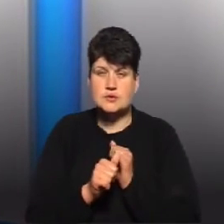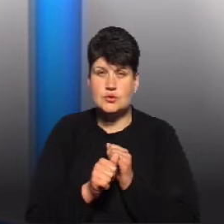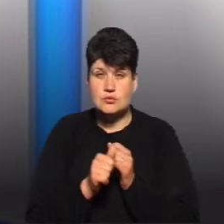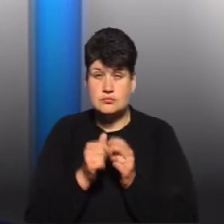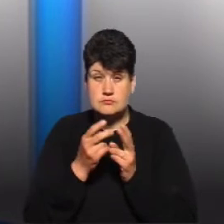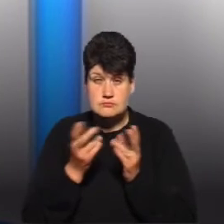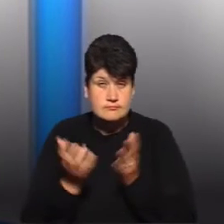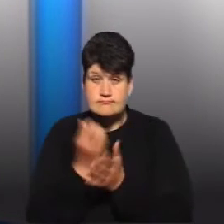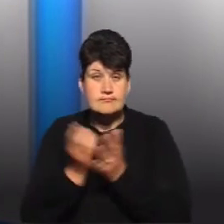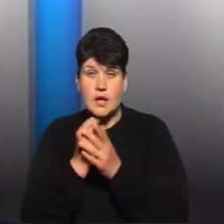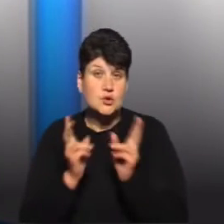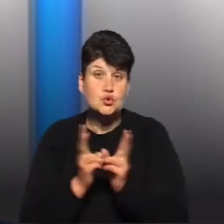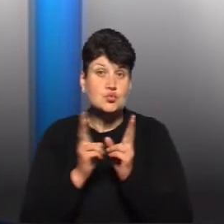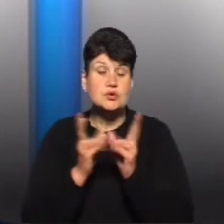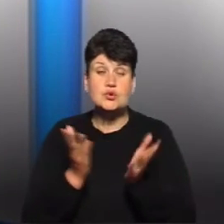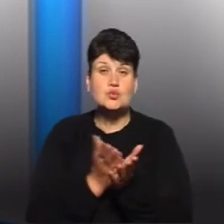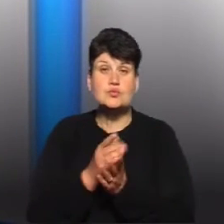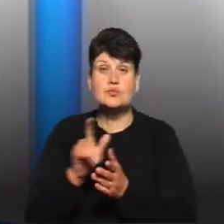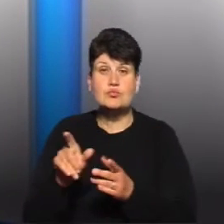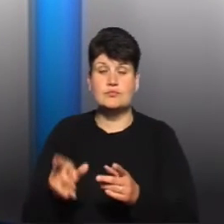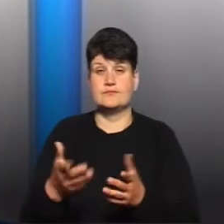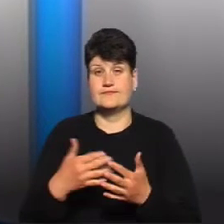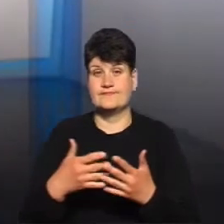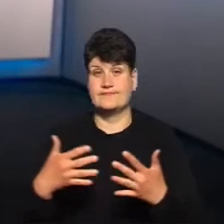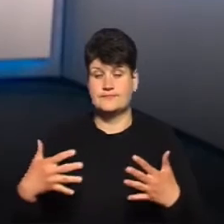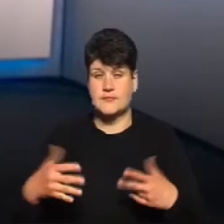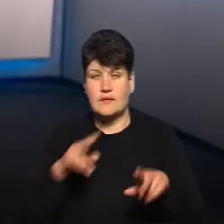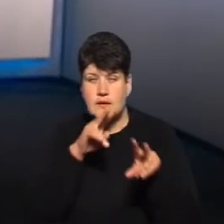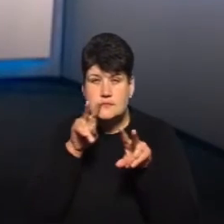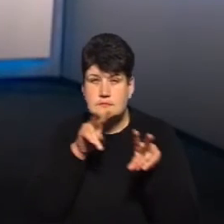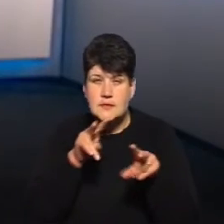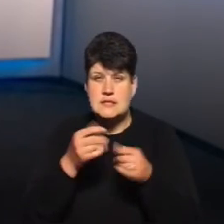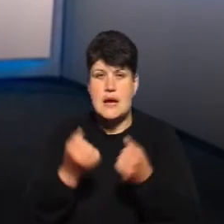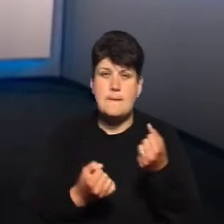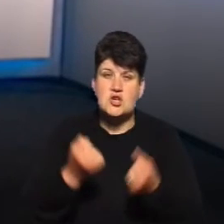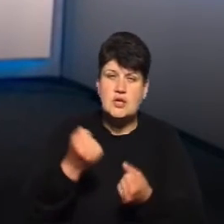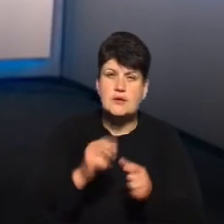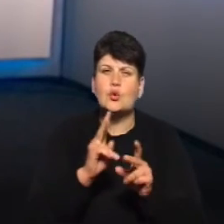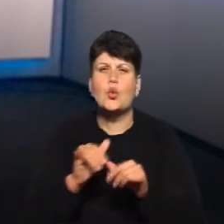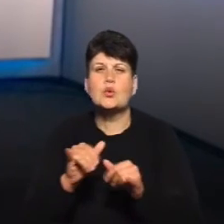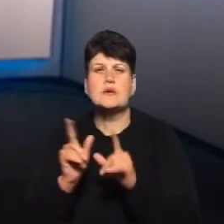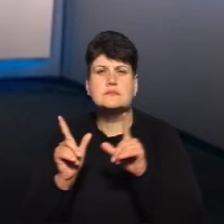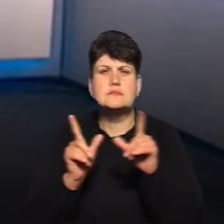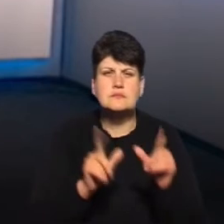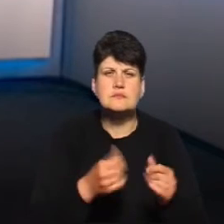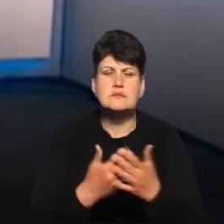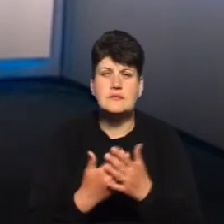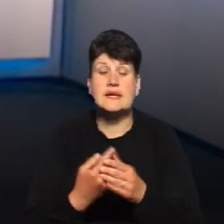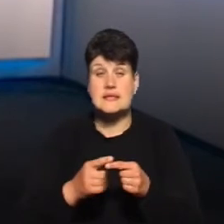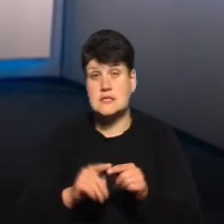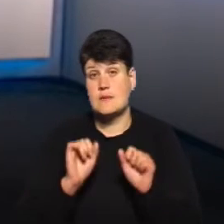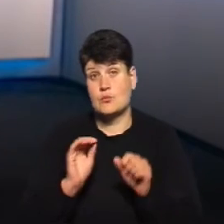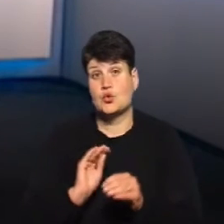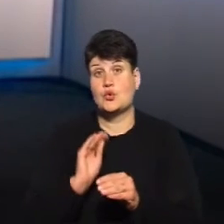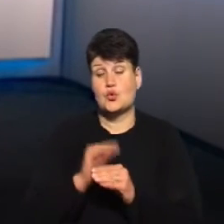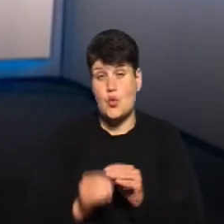там чиновників з олігархами, так, коли вони слідкують за машинами, хто куди приїжджає, тобто це може бути такою додатковою підставою для